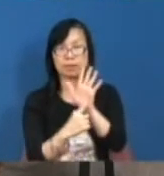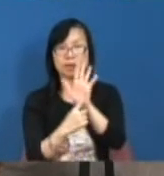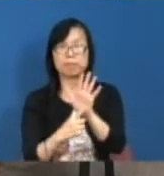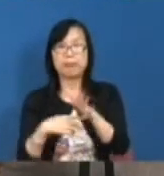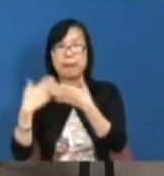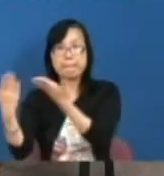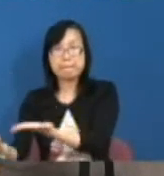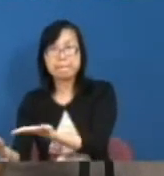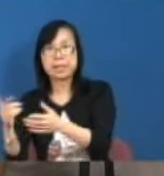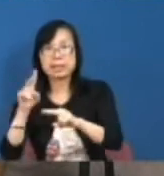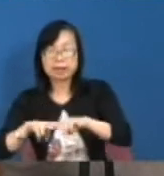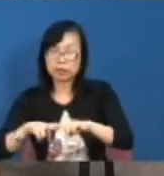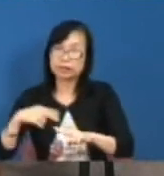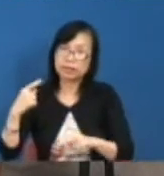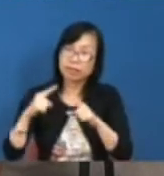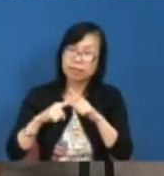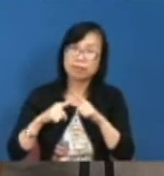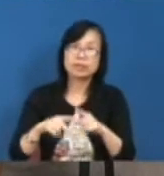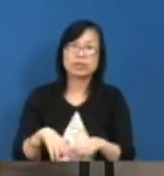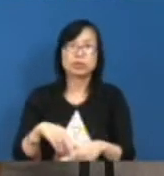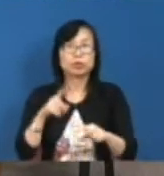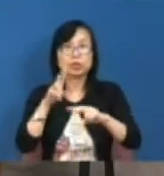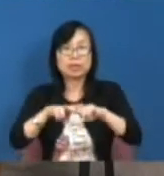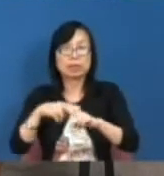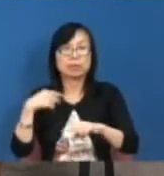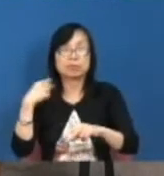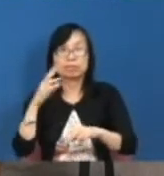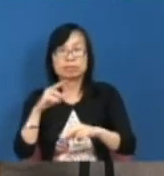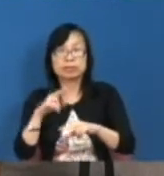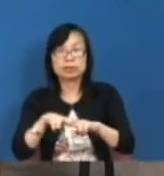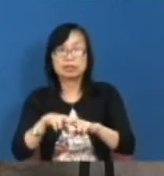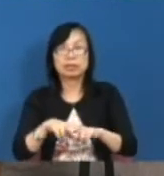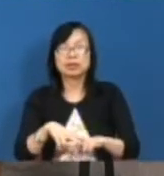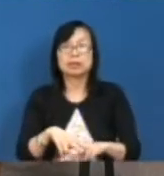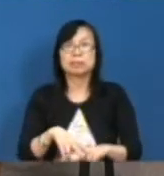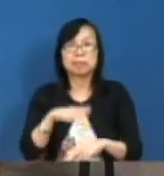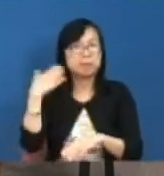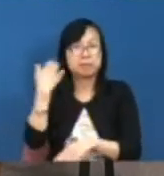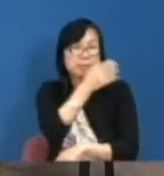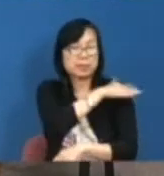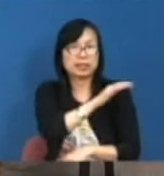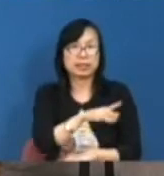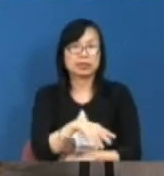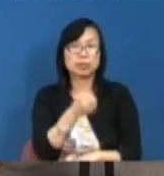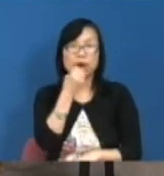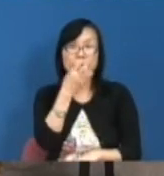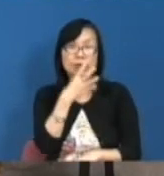內的人呢？第二，當國內的人都不理你自己搞了的時候，你怎樣再叫香港人去支持大陸呢？